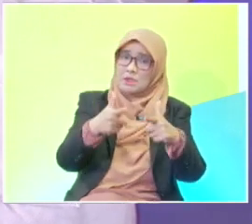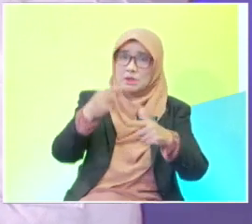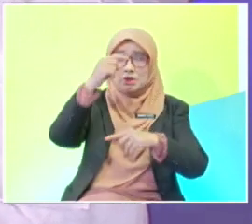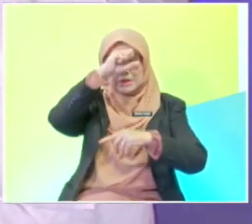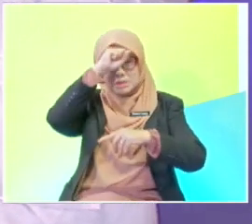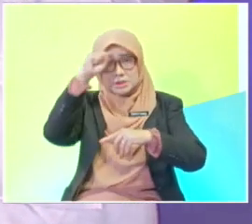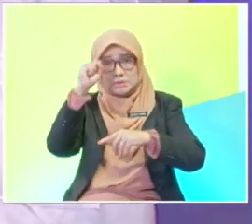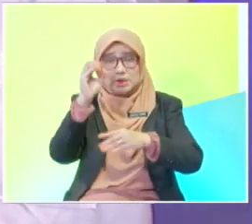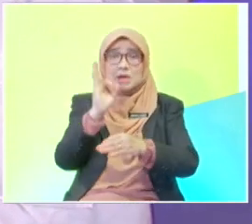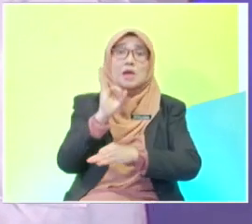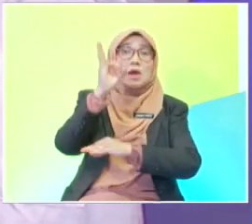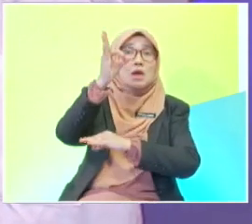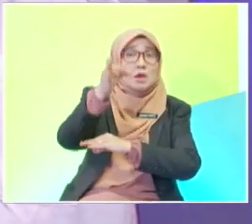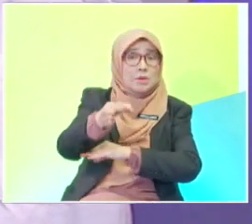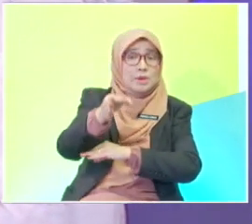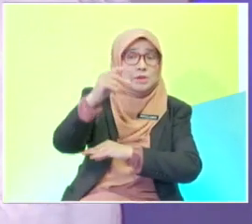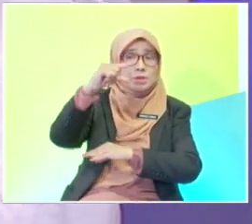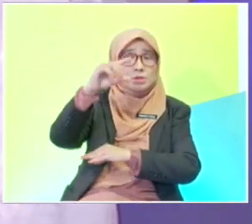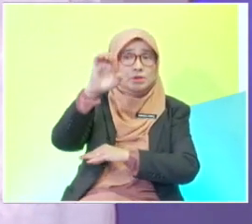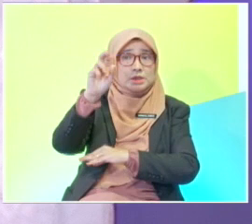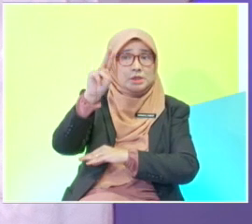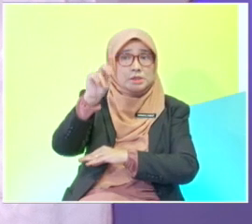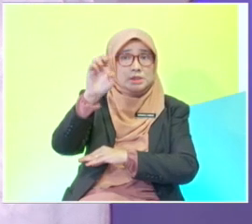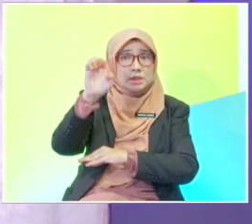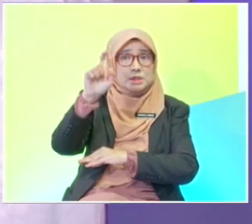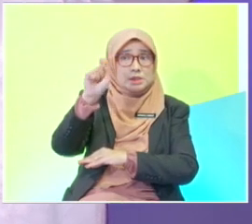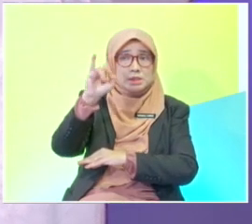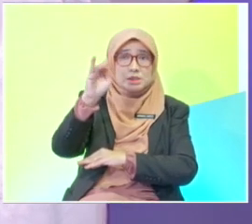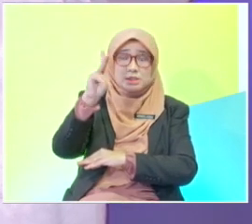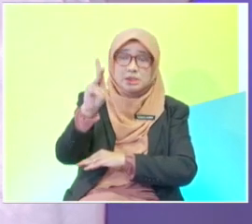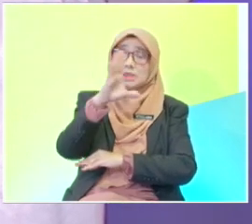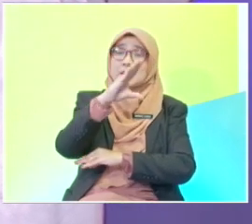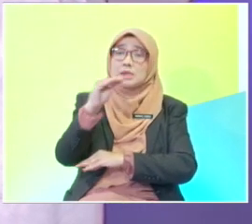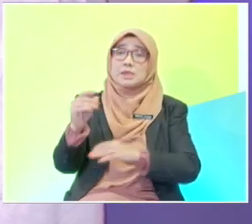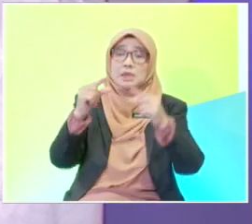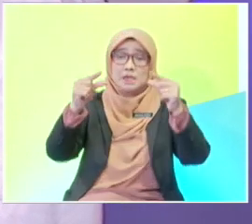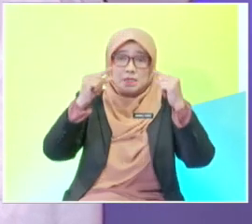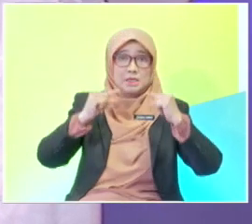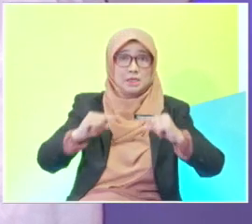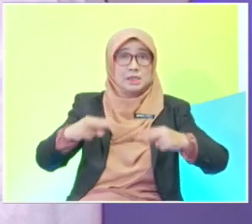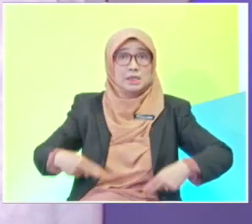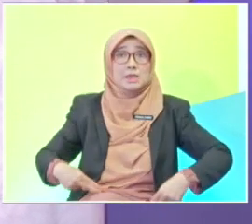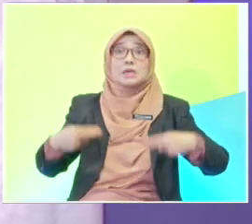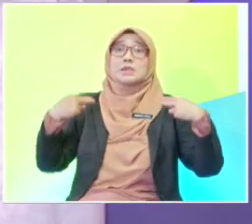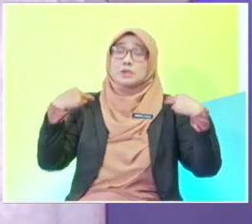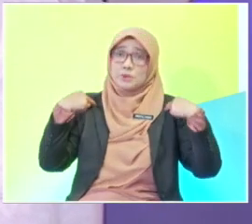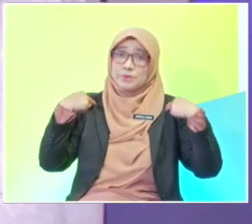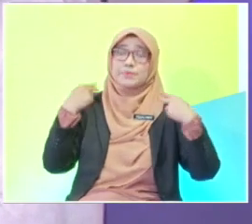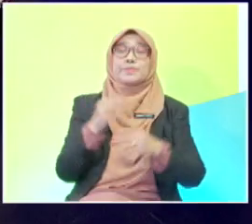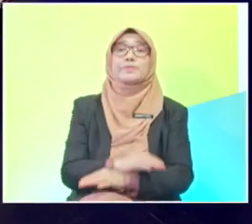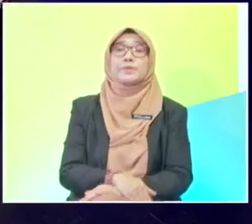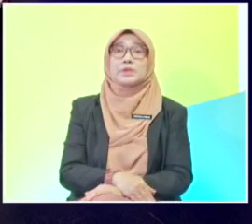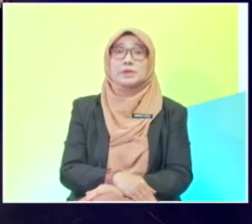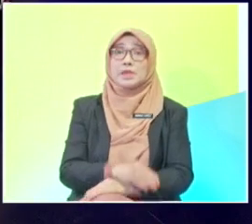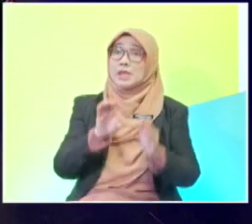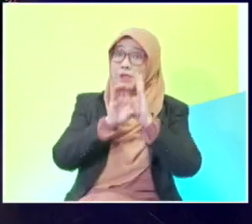faktor genetik dan juga gaya hidup. Okey, dekat sini cikgu ada satu tayangan video untuk menunjukkan penyakit kardiovaskular.